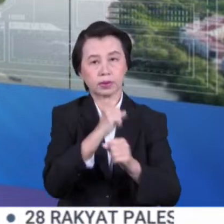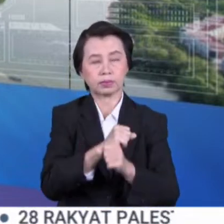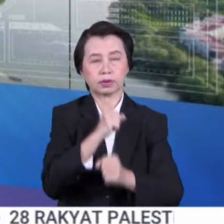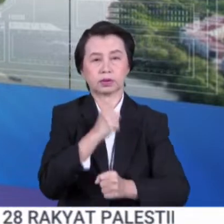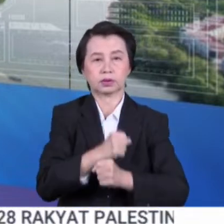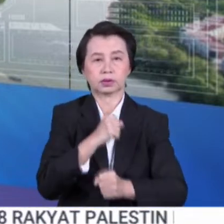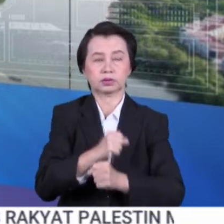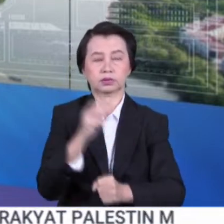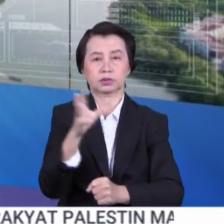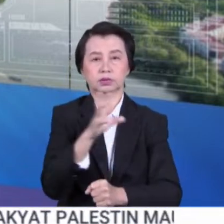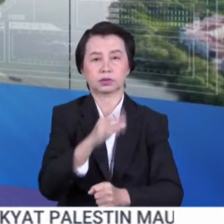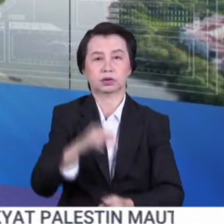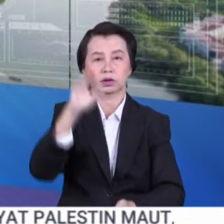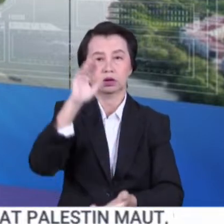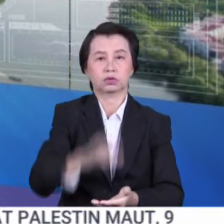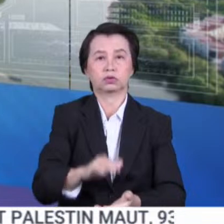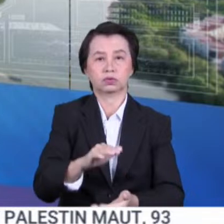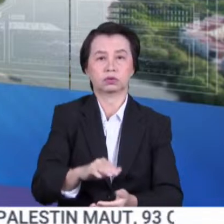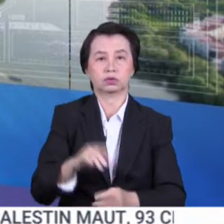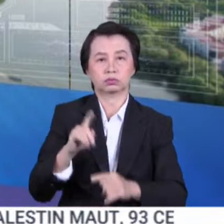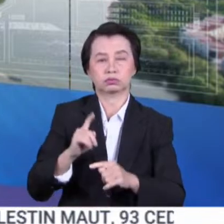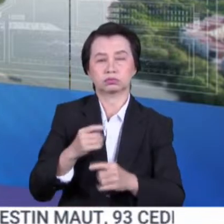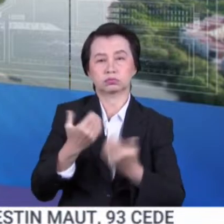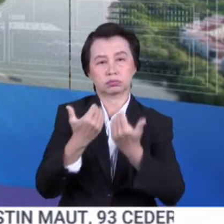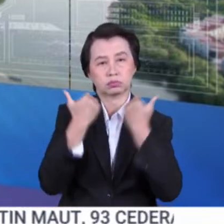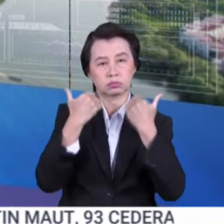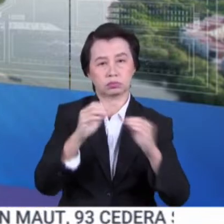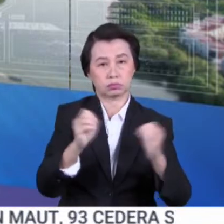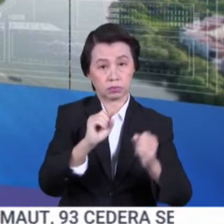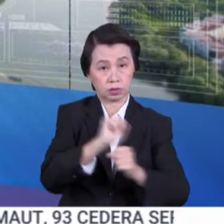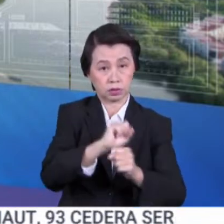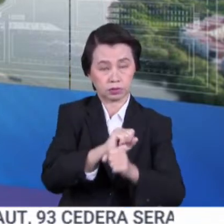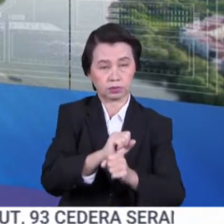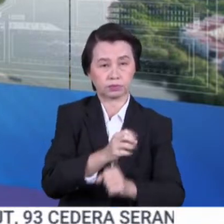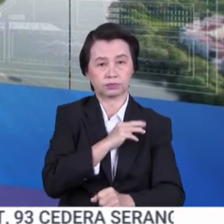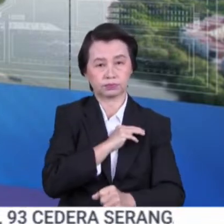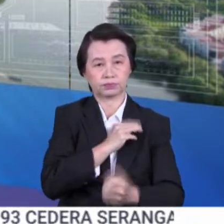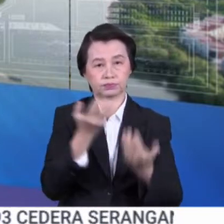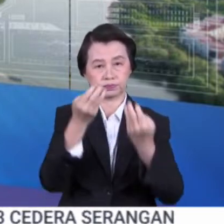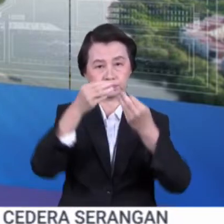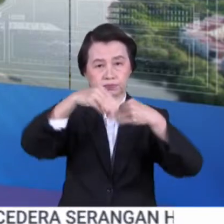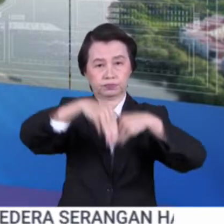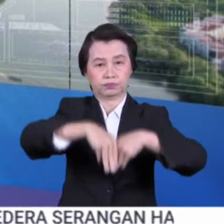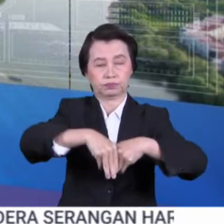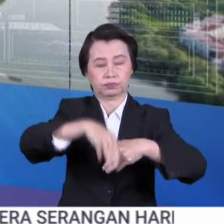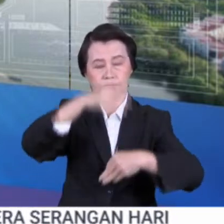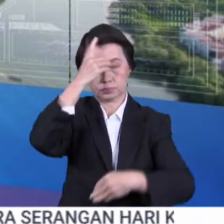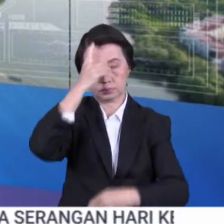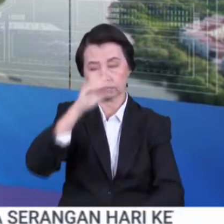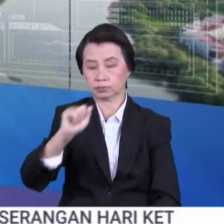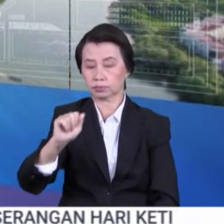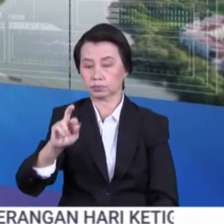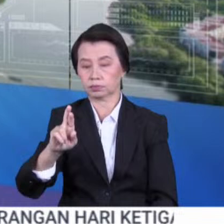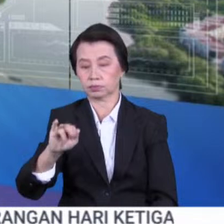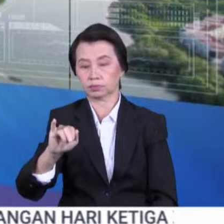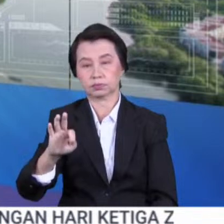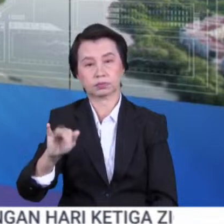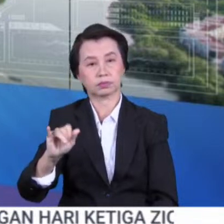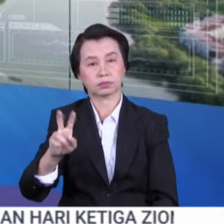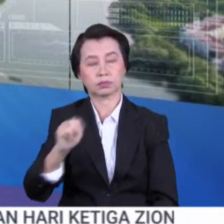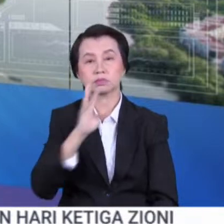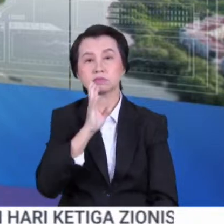pekerjaan sekaligus mengurangkan kadar pengangguran. Menteri Sains, Teknologi dan Inovasi Dato' Dr. Muhammad Arifin Muhammad Arif